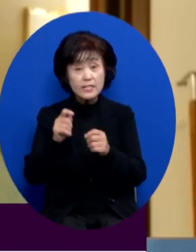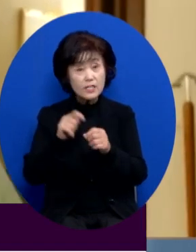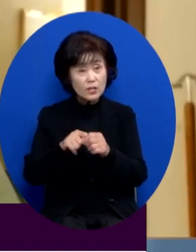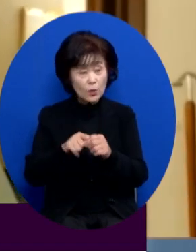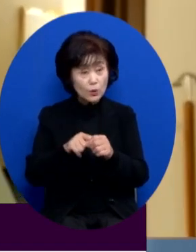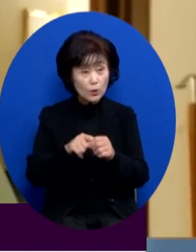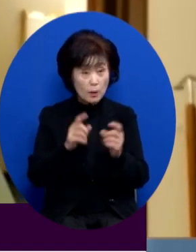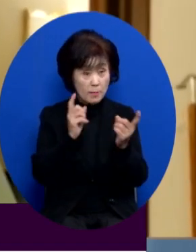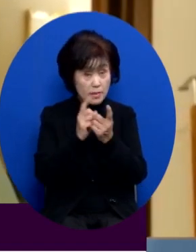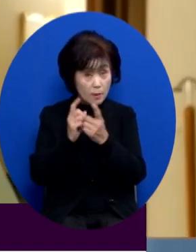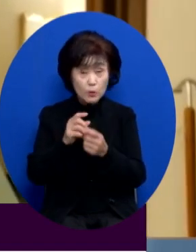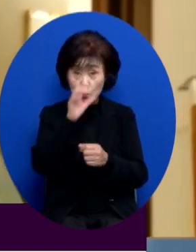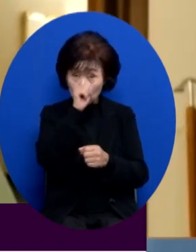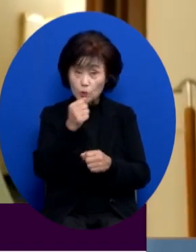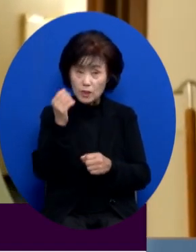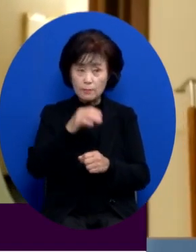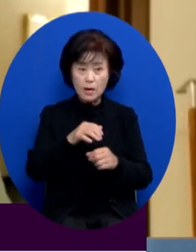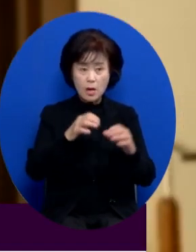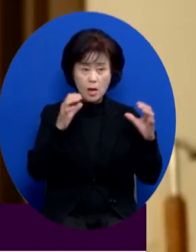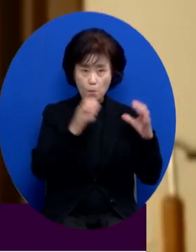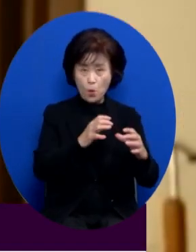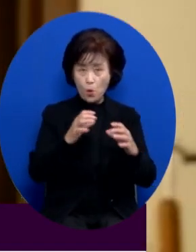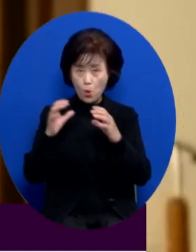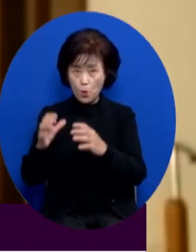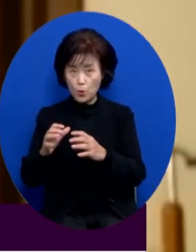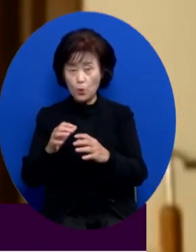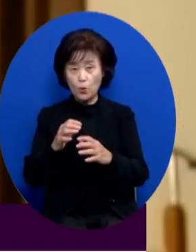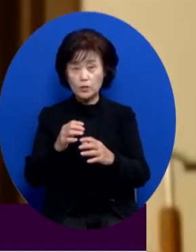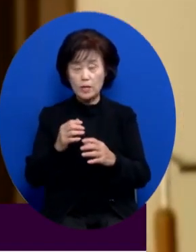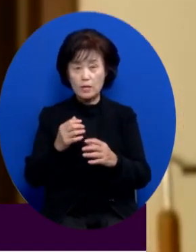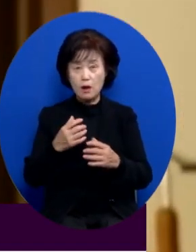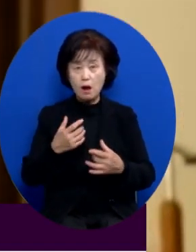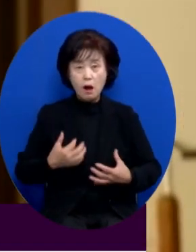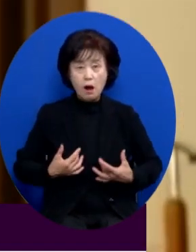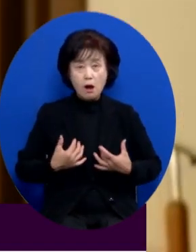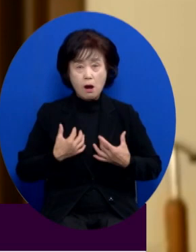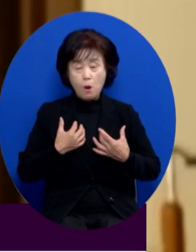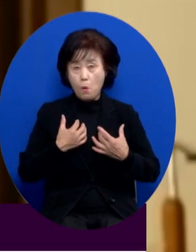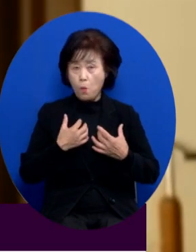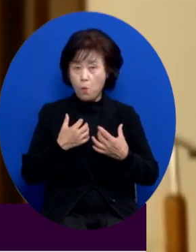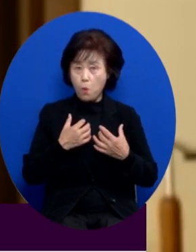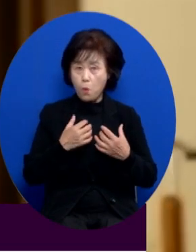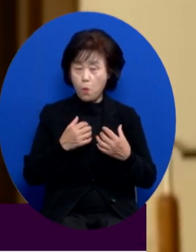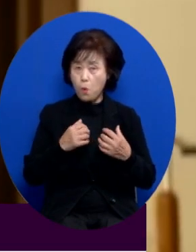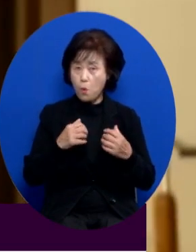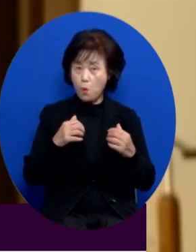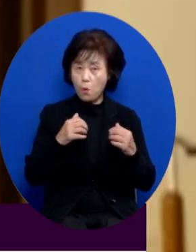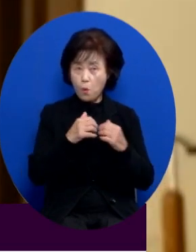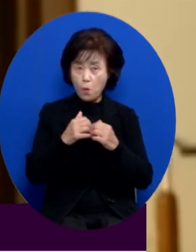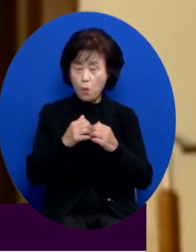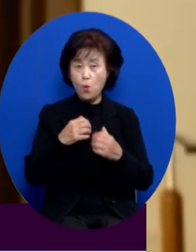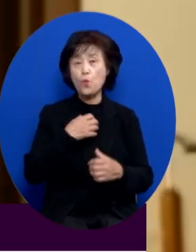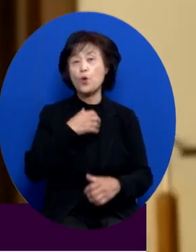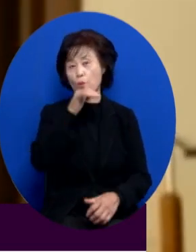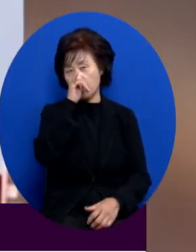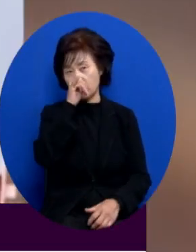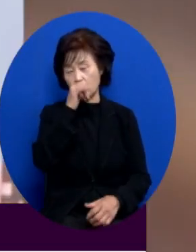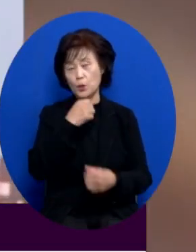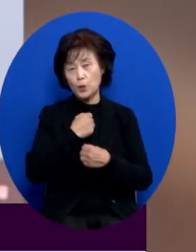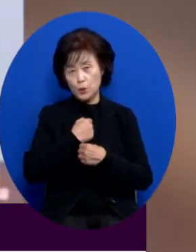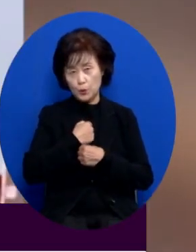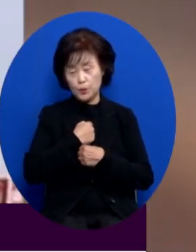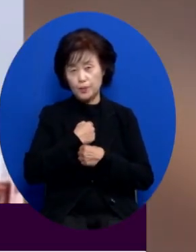사람들이 집단으로 모여 있으면 좀 흥분할 수가 있잖아요. 네, 그런 것 때문에 뭐 조심을 하고 있는 걸로 알고